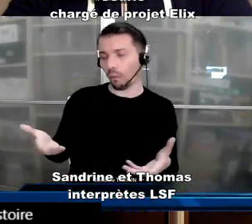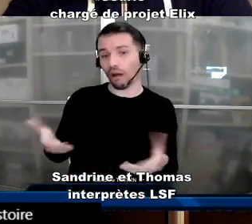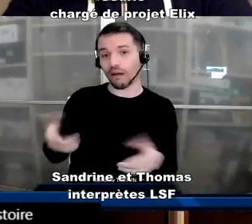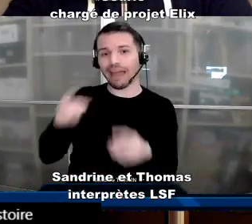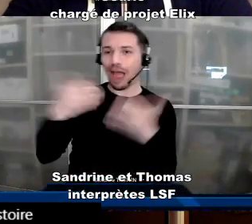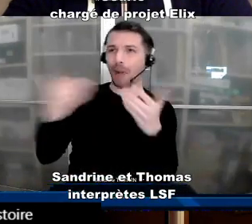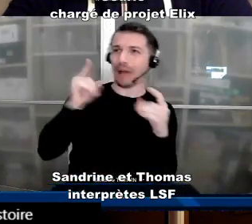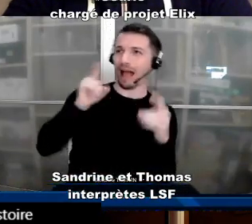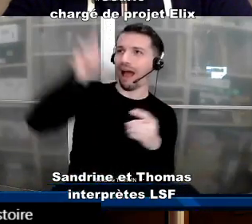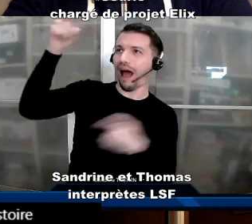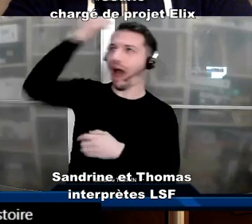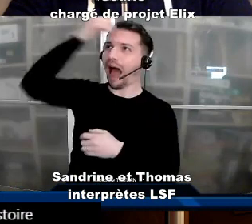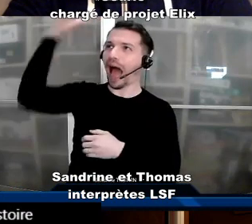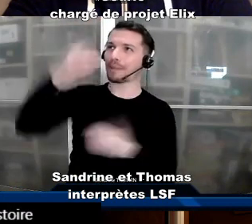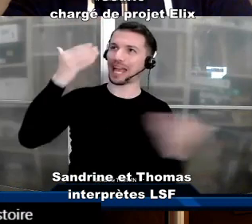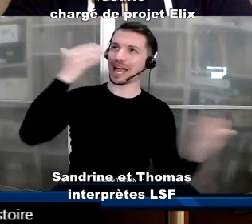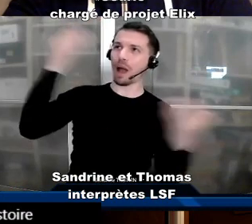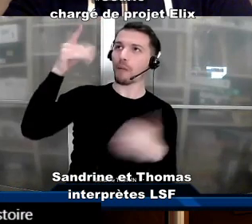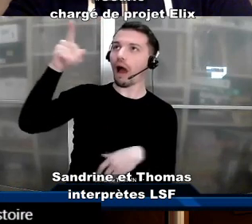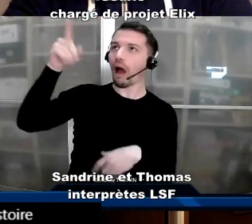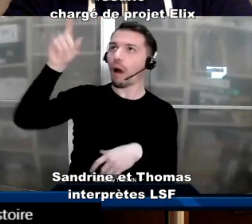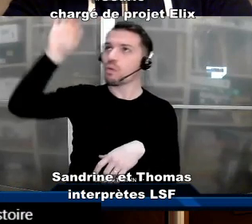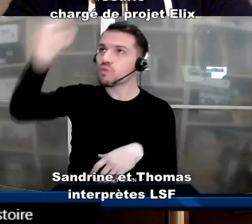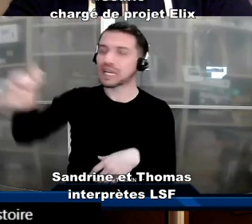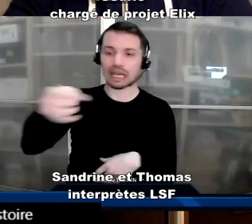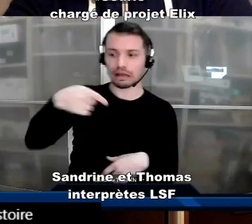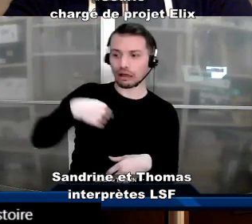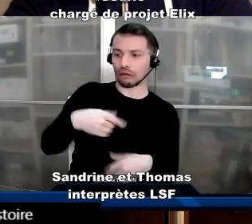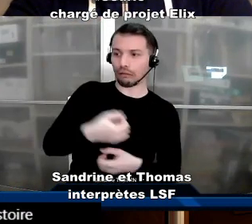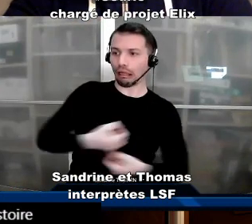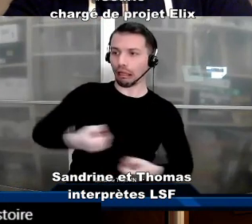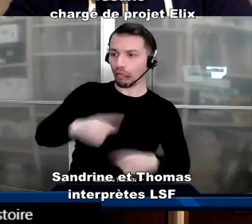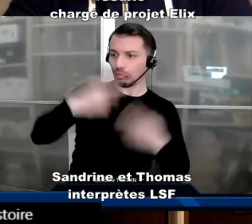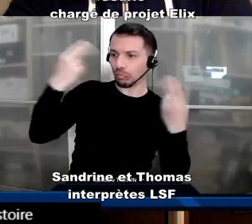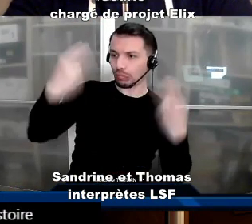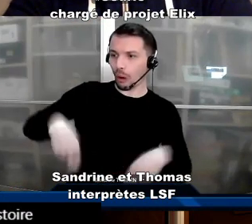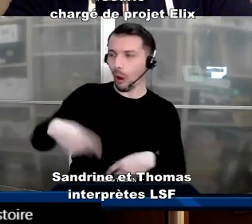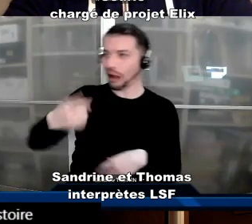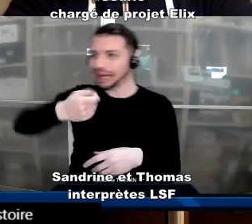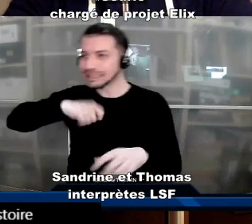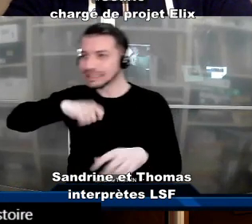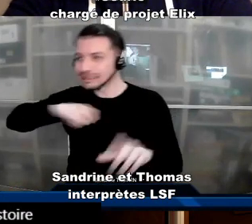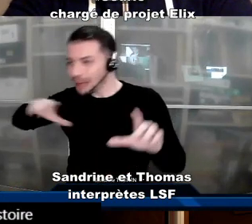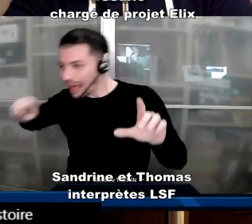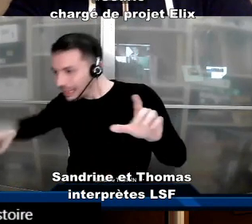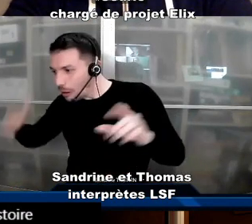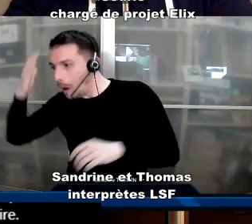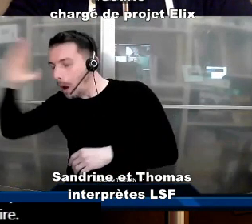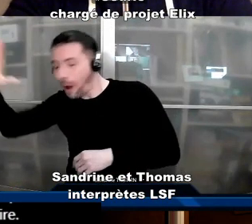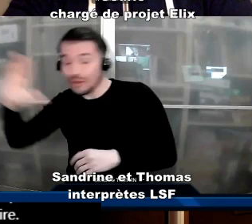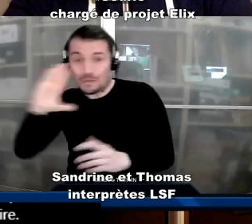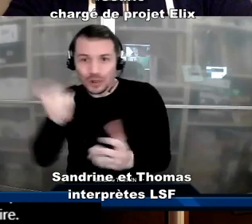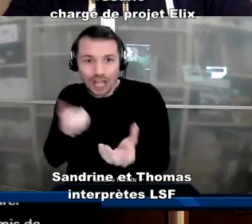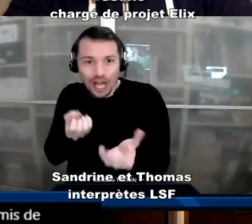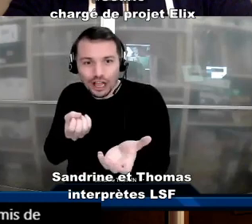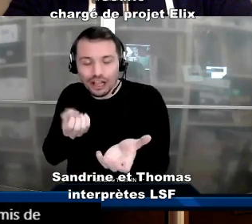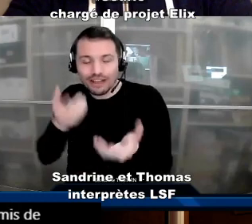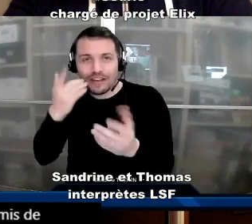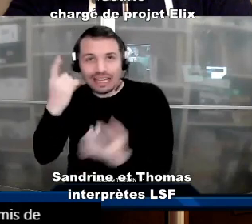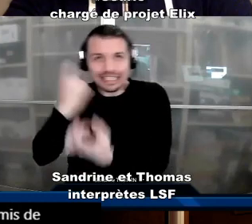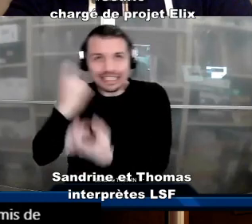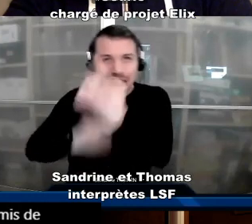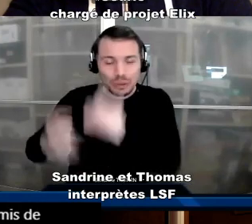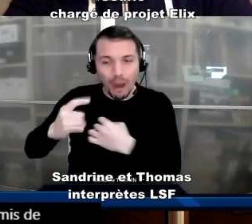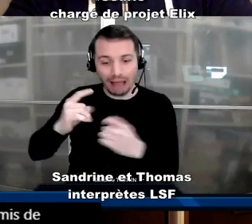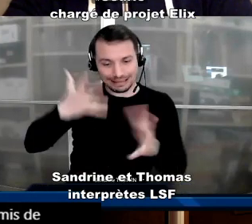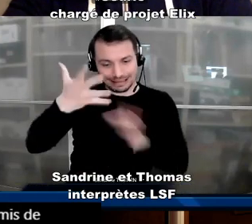passait ça, en Espagne il se passait ça, d'avoir un peu conscience de l'histoire de la langue des signes, de l'histoire des